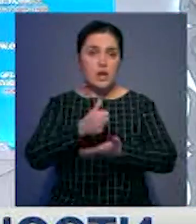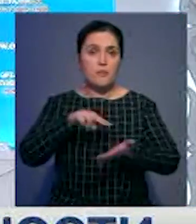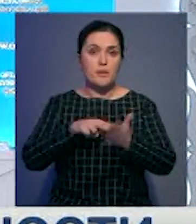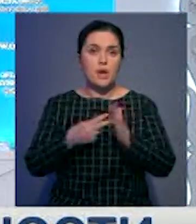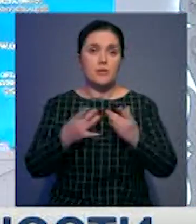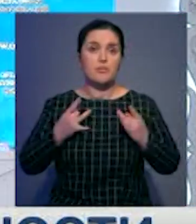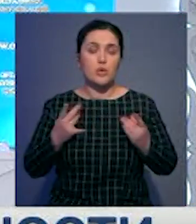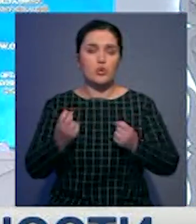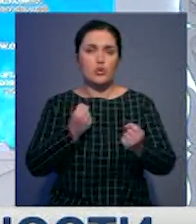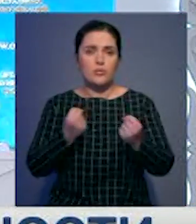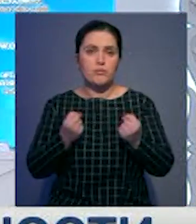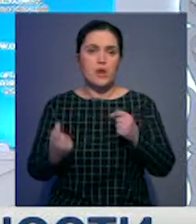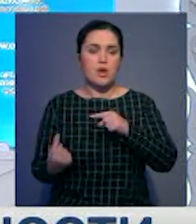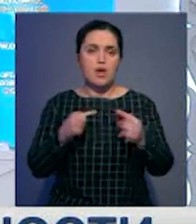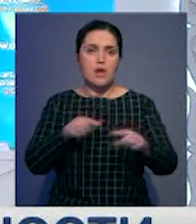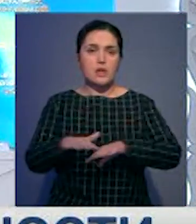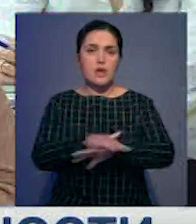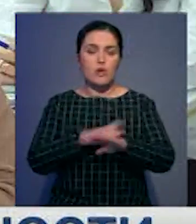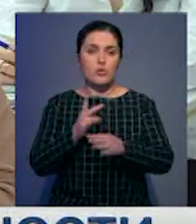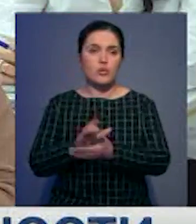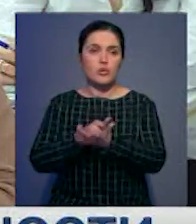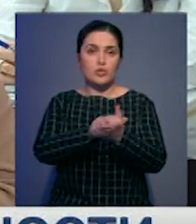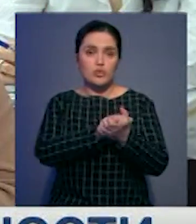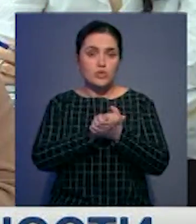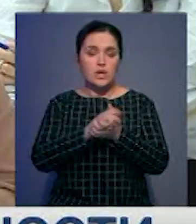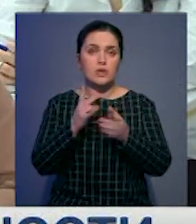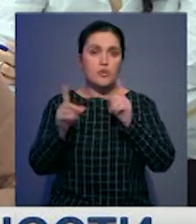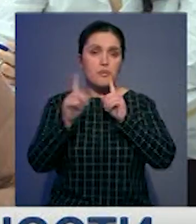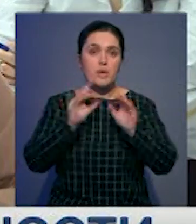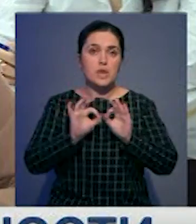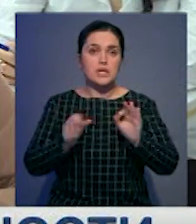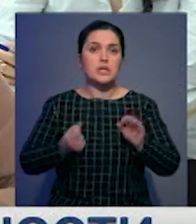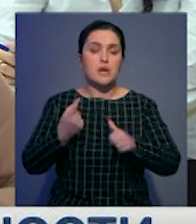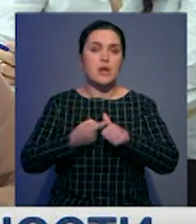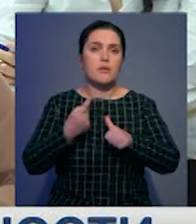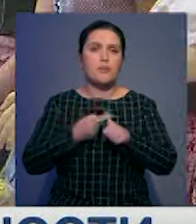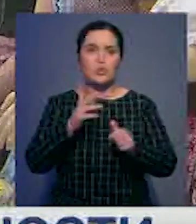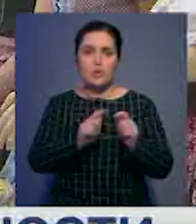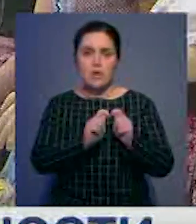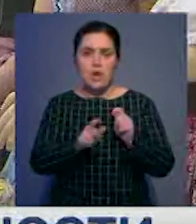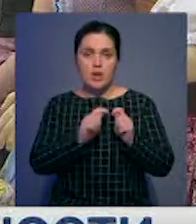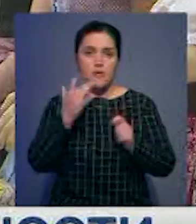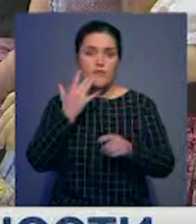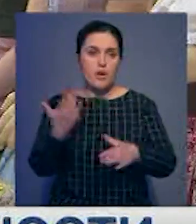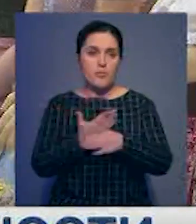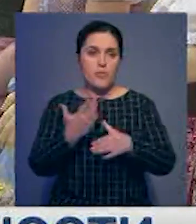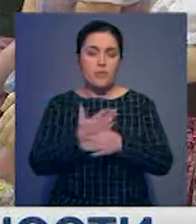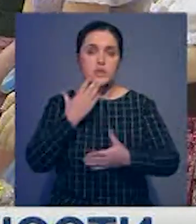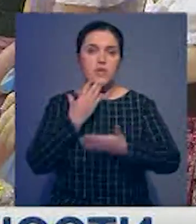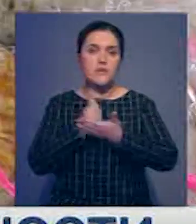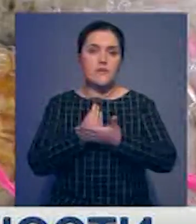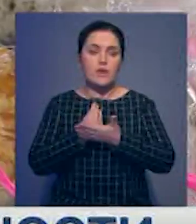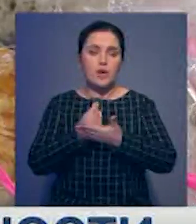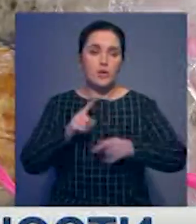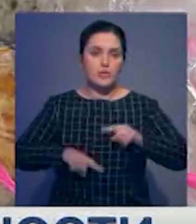цель праздника – это укрепление единства народа. Также на брифинге назвали несколько имен меценатов, которые оказали большую